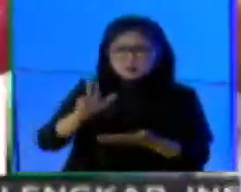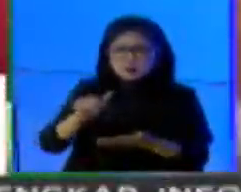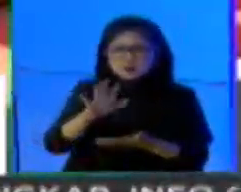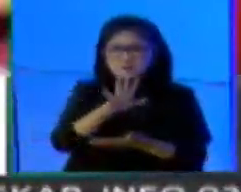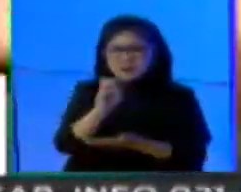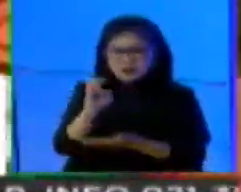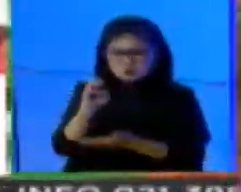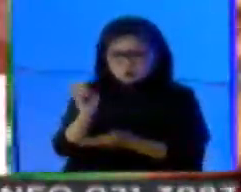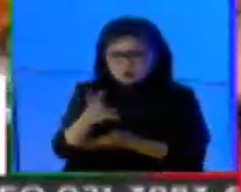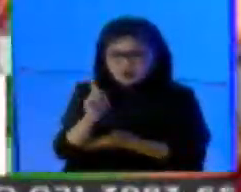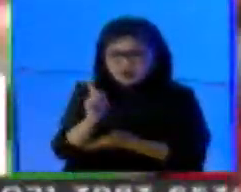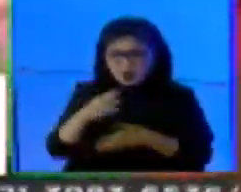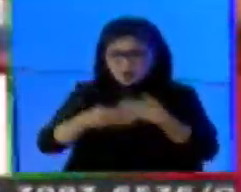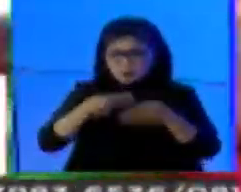tersebut.